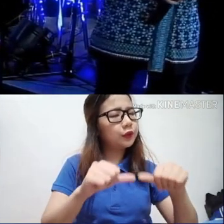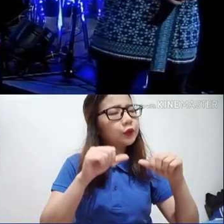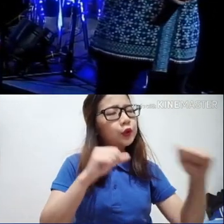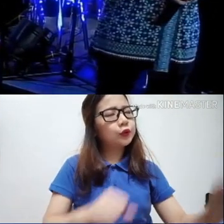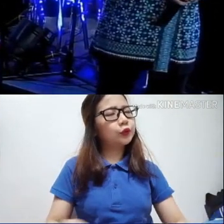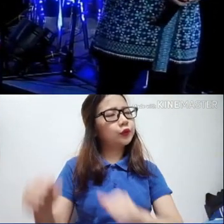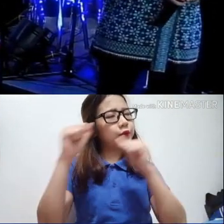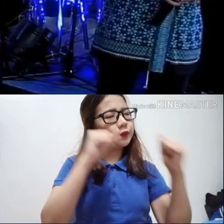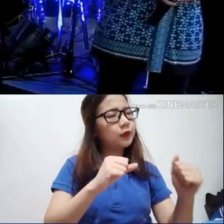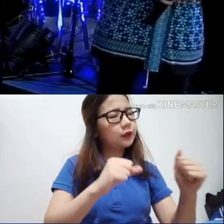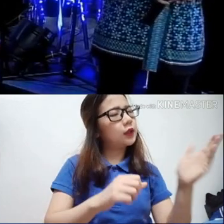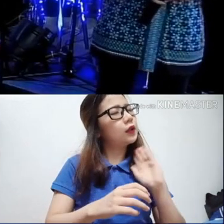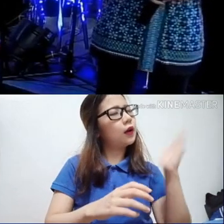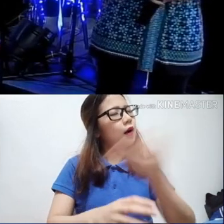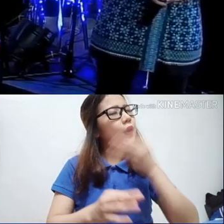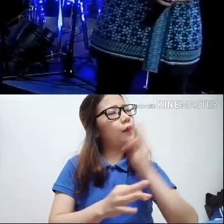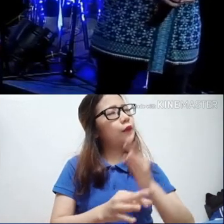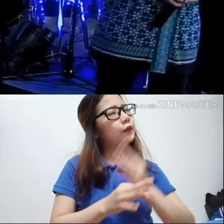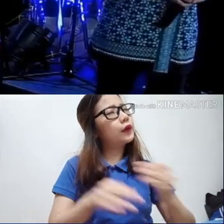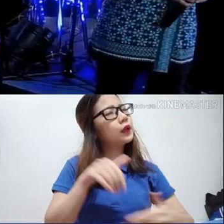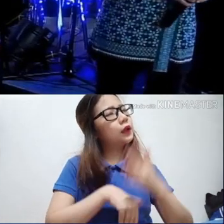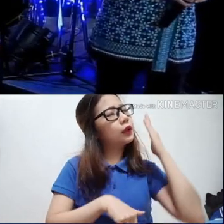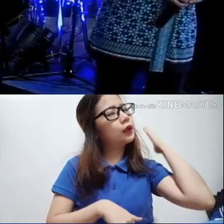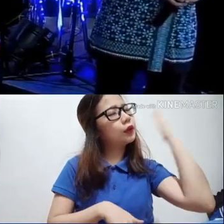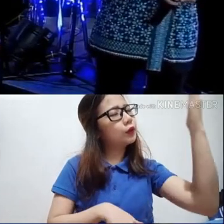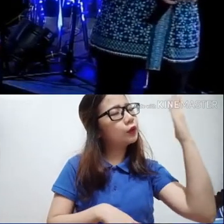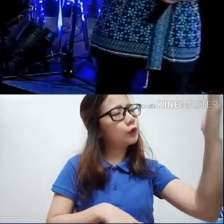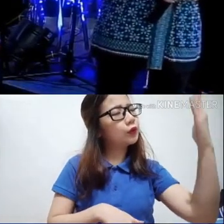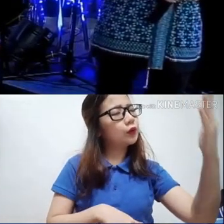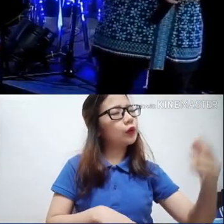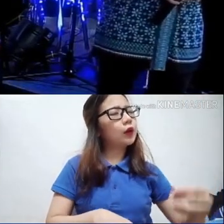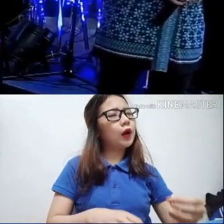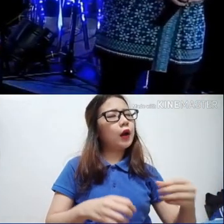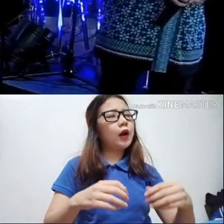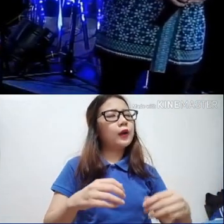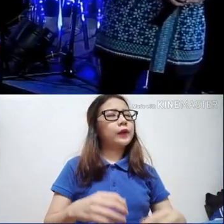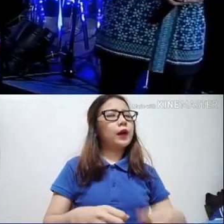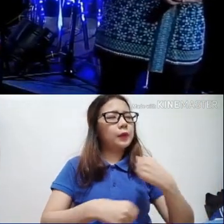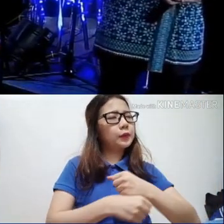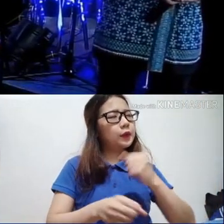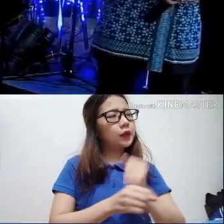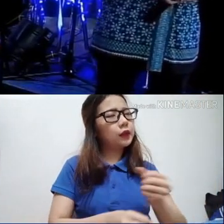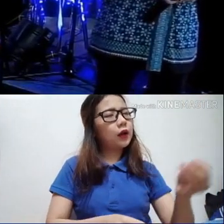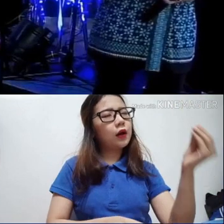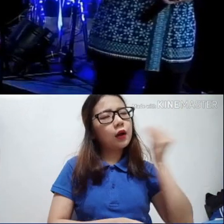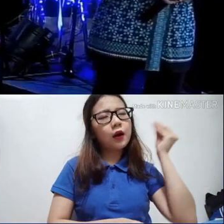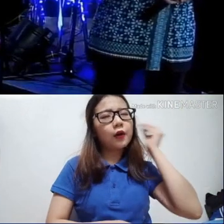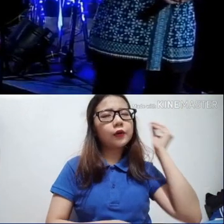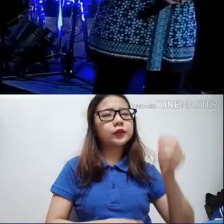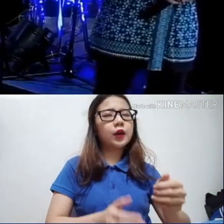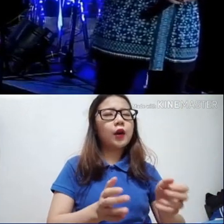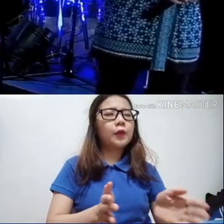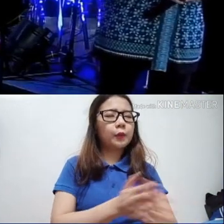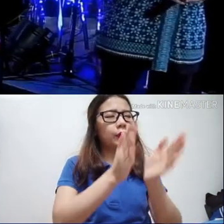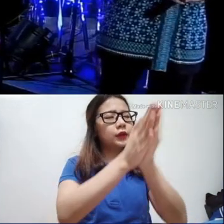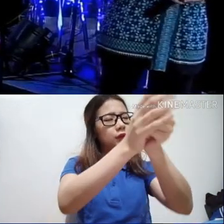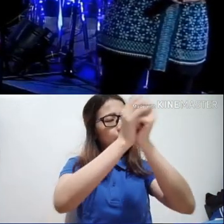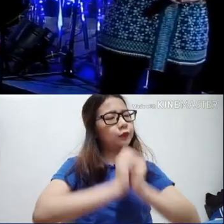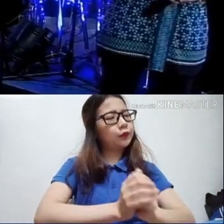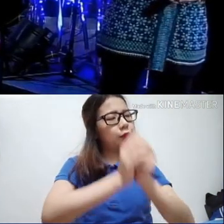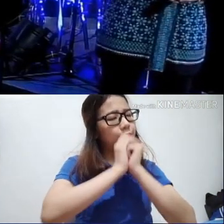tabernacle of praise and worship sa amin pong mga tahanan. Mapuno ang amin pong mga tahanan, Ama, ng pagpupuri at pananampahan sa iyo,